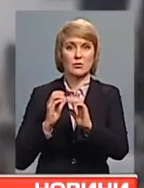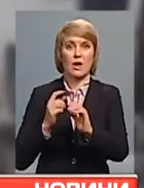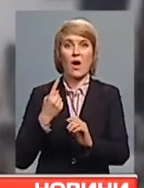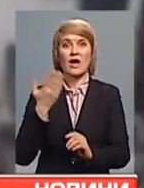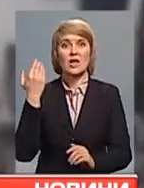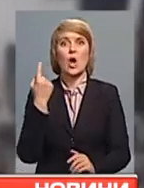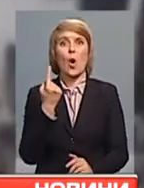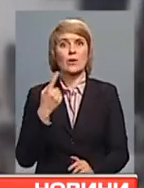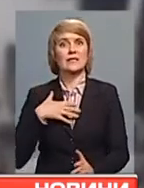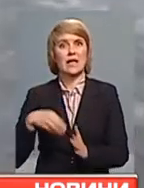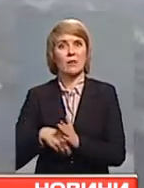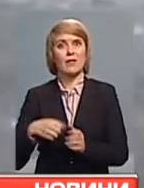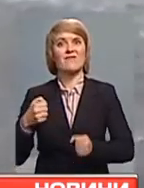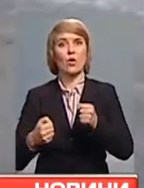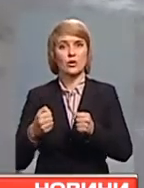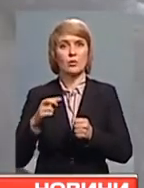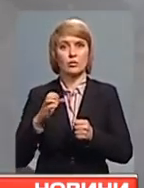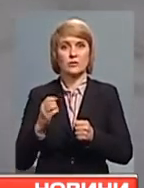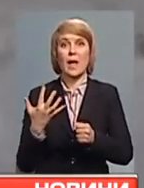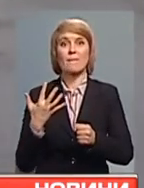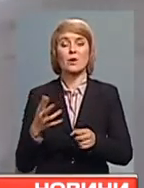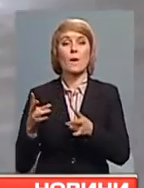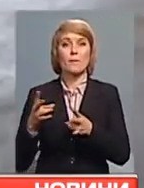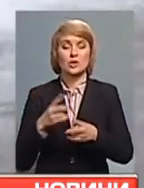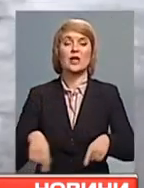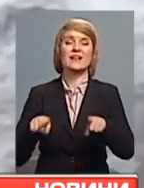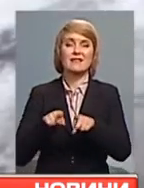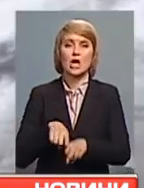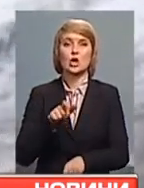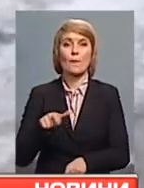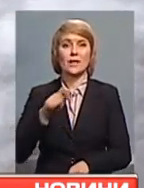5 постраждалих, теж громадян України, відправили до найближчої лікарні.